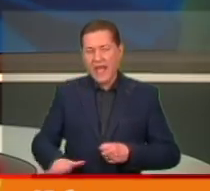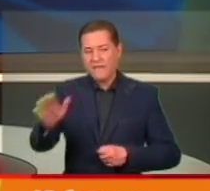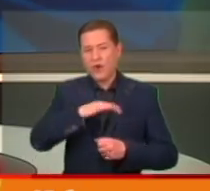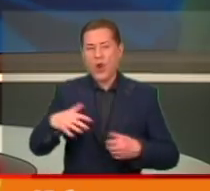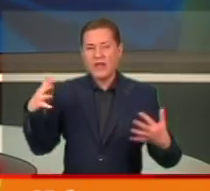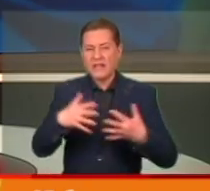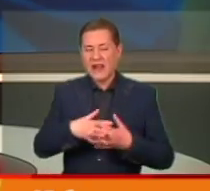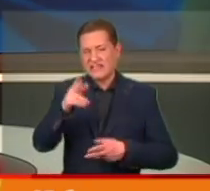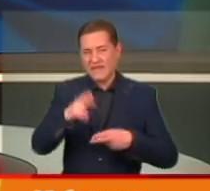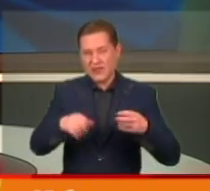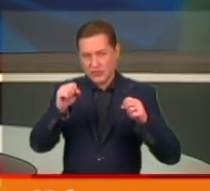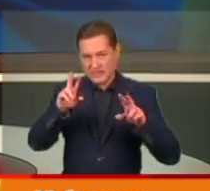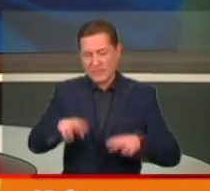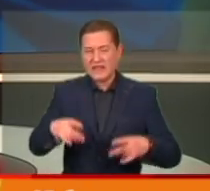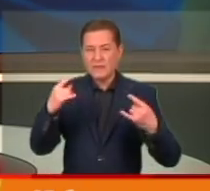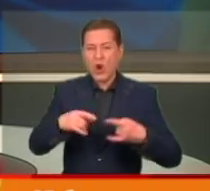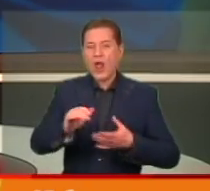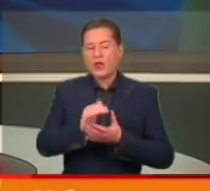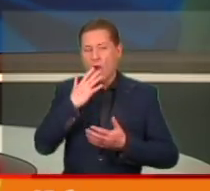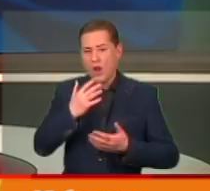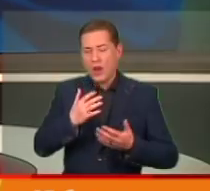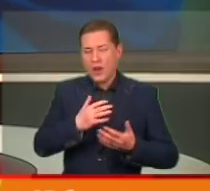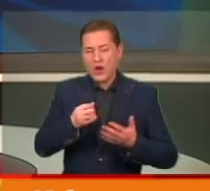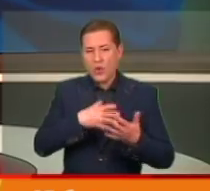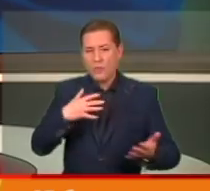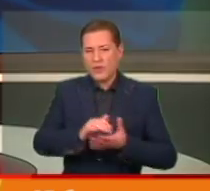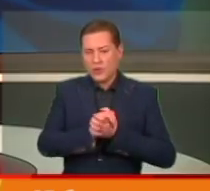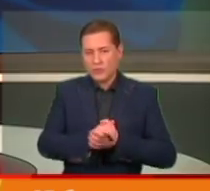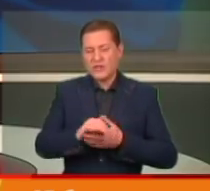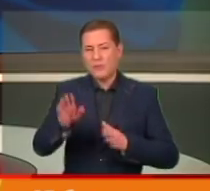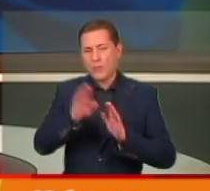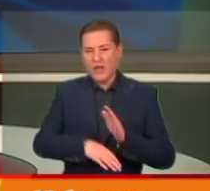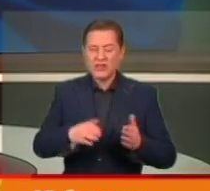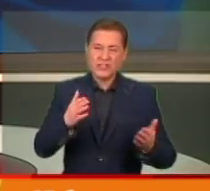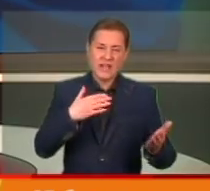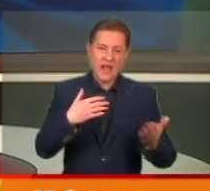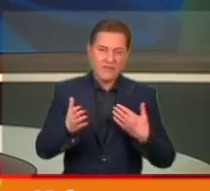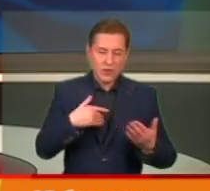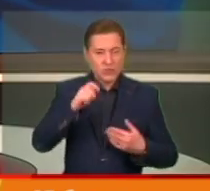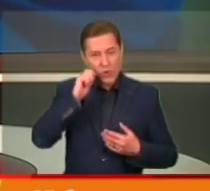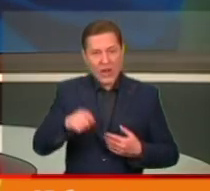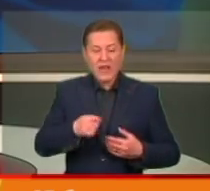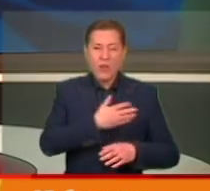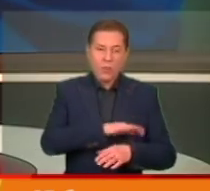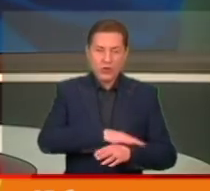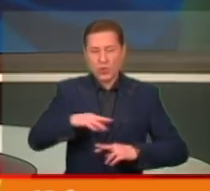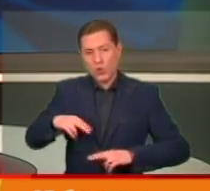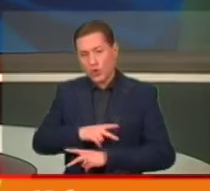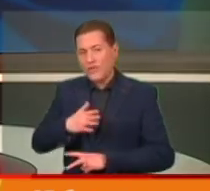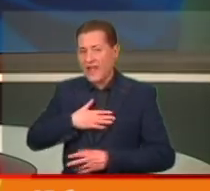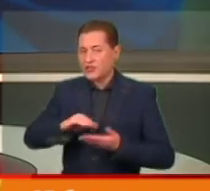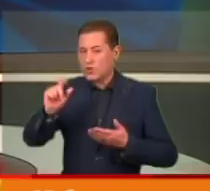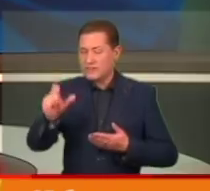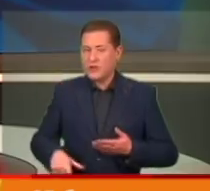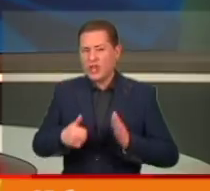спецпроект «Любі друзі» про погіршення відносин України з найближчими сусідами – Польщею та Угорщиною. Дмитро Литвиненко 6